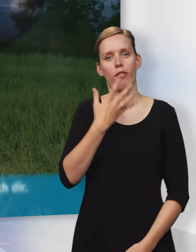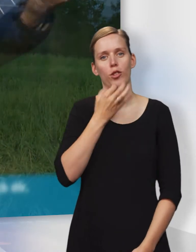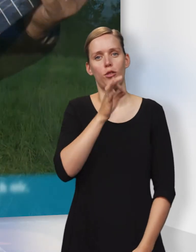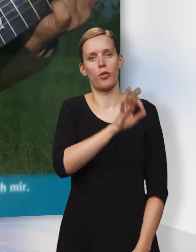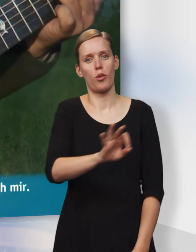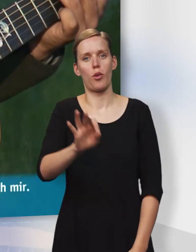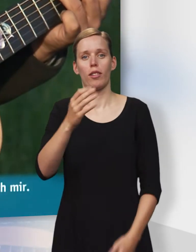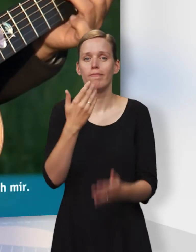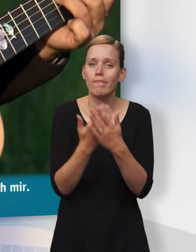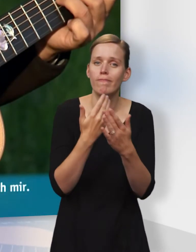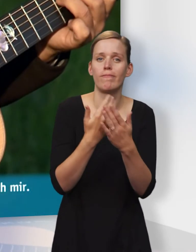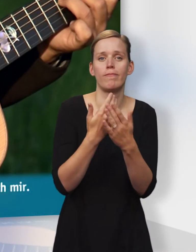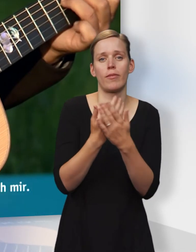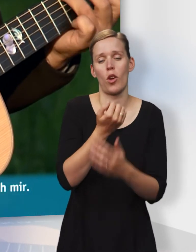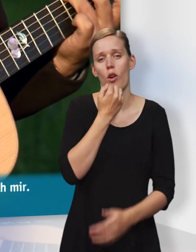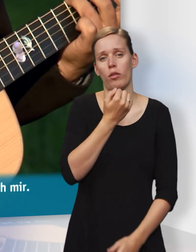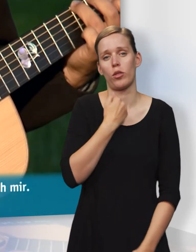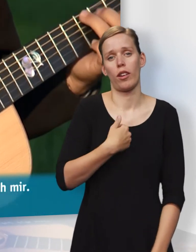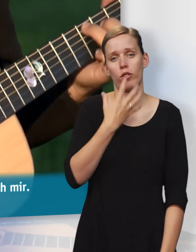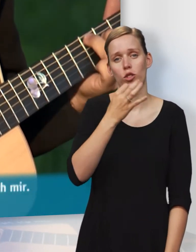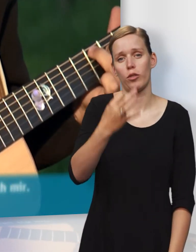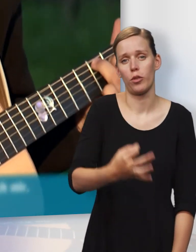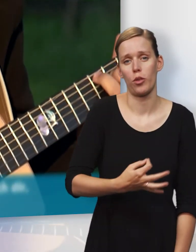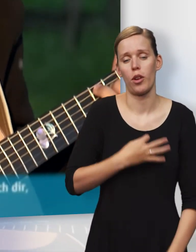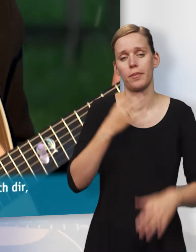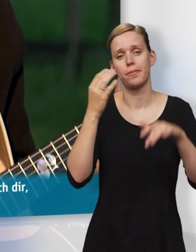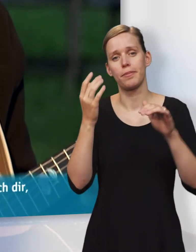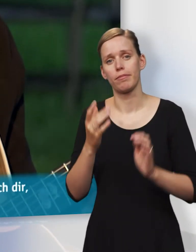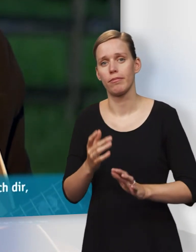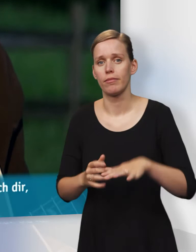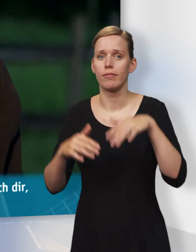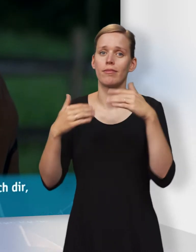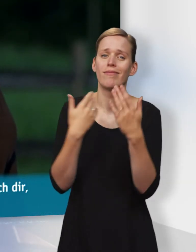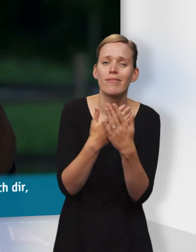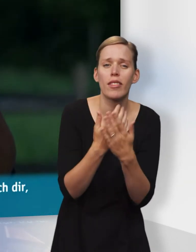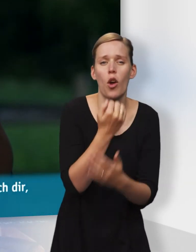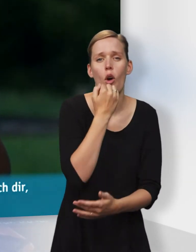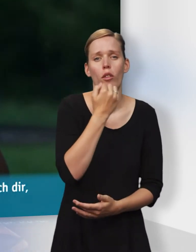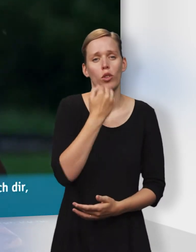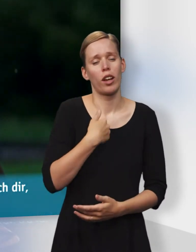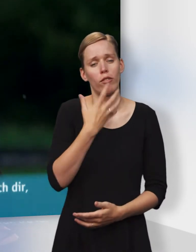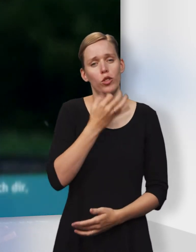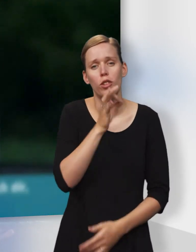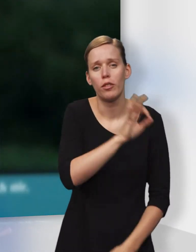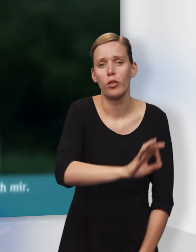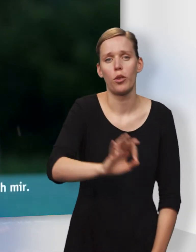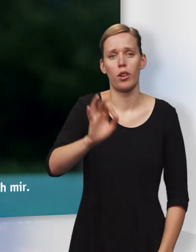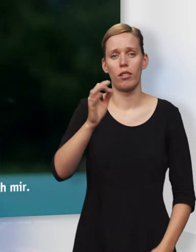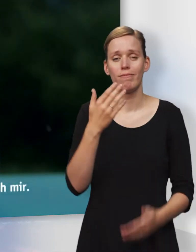dir, die Hoffnung wünsche ich mir, die Hoffnung wünsche ich